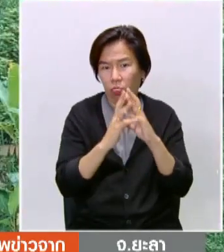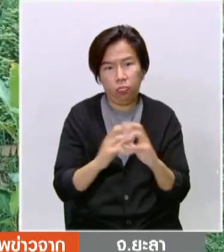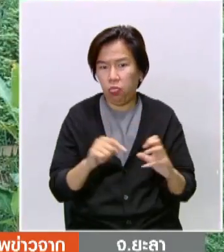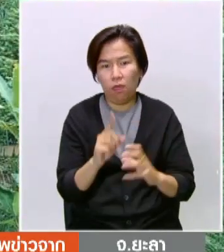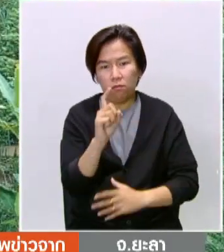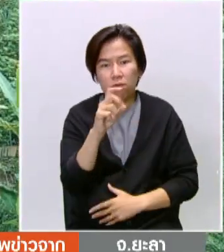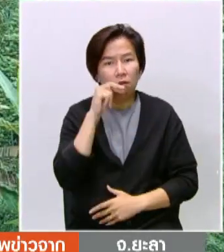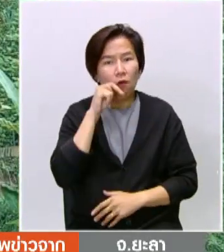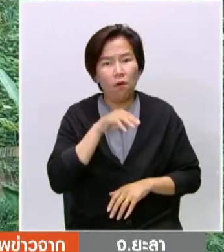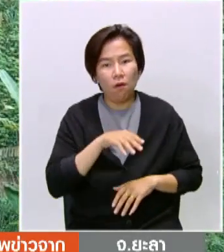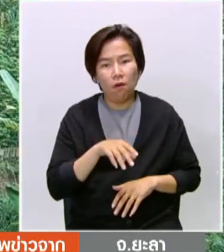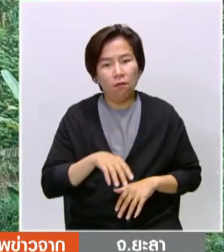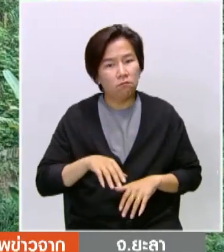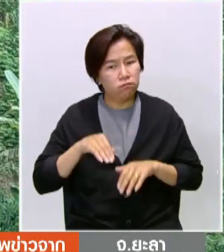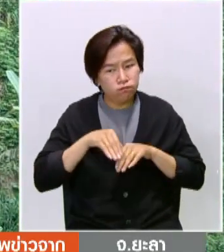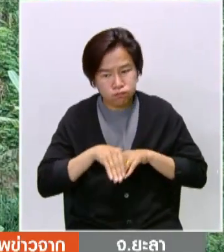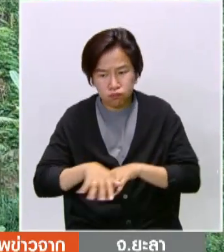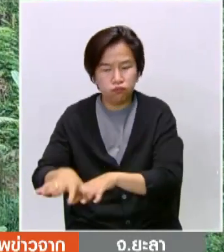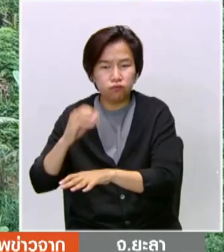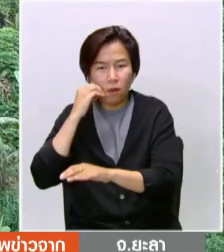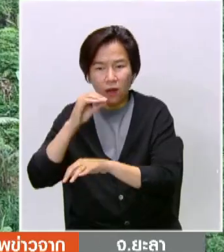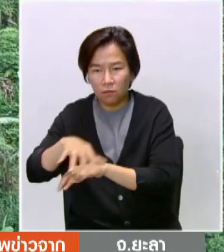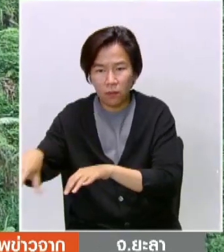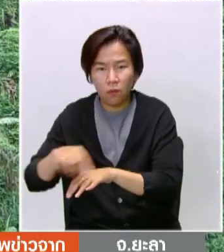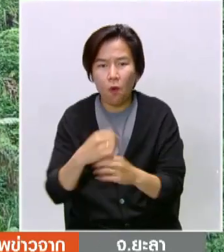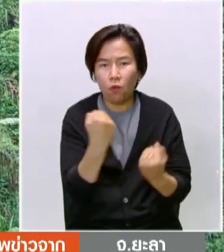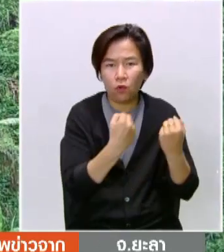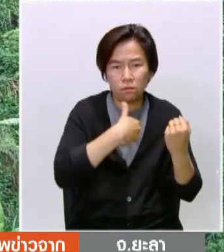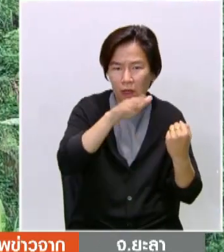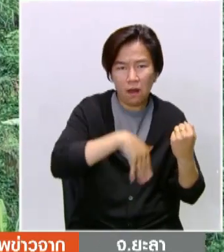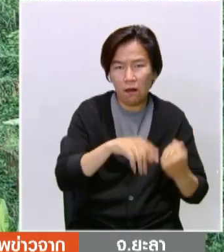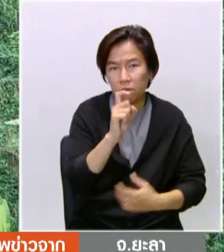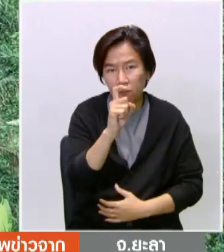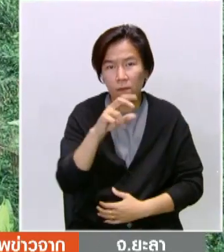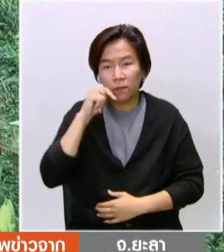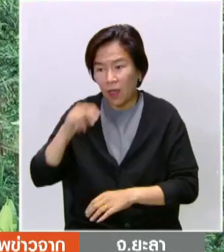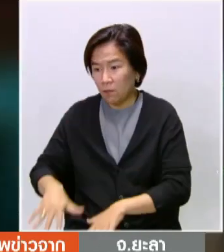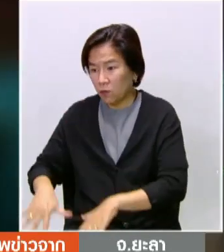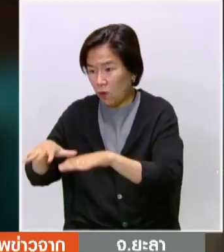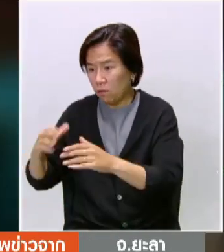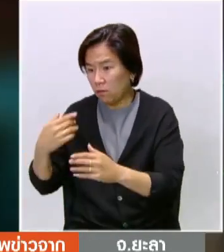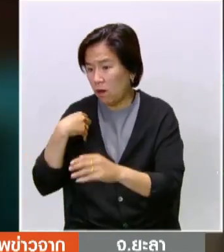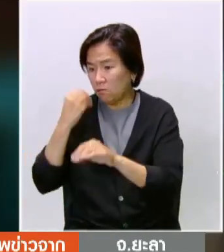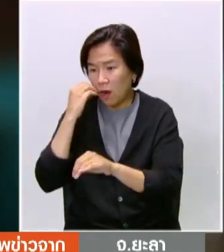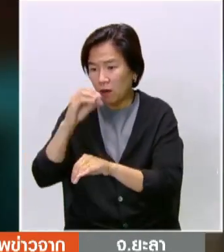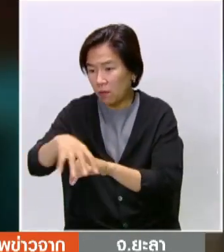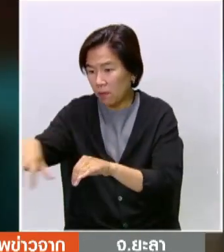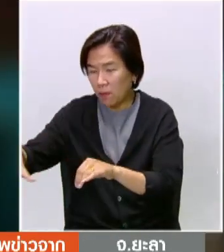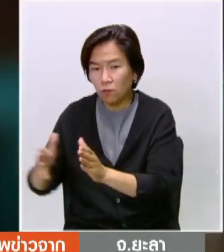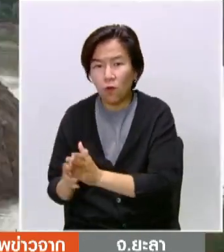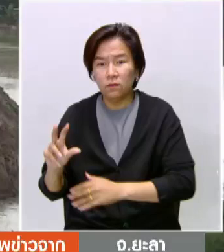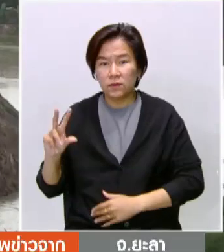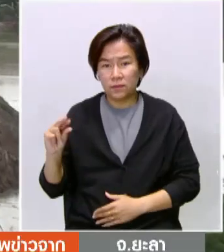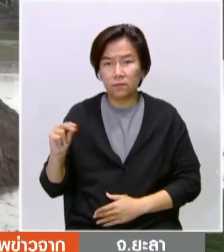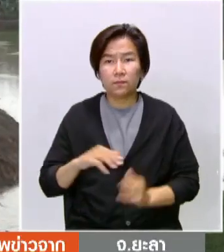ได้น้ำก็หลากเข้าท่วมบ้านเรือนประชาชนนะคะอีกกว่า30ครัวเรือนค่ะส่วนทางด้านจังหวัดสตูลนะคะบ